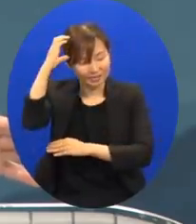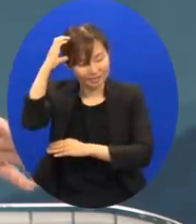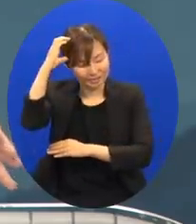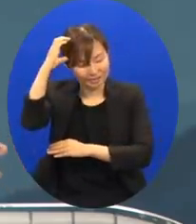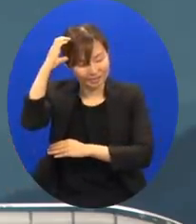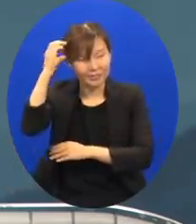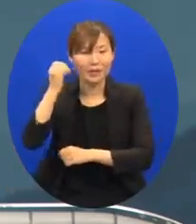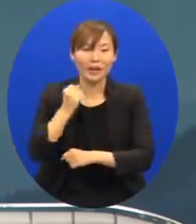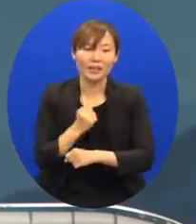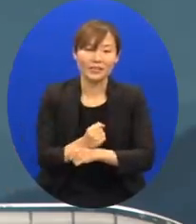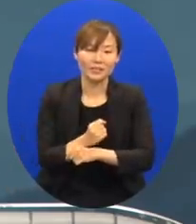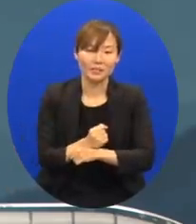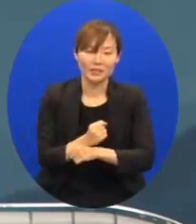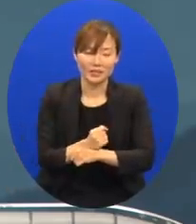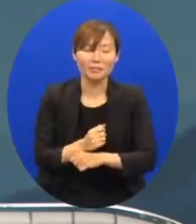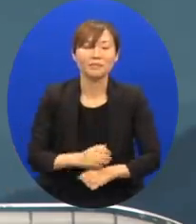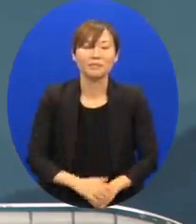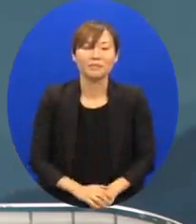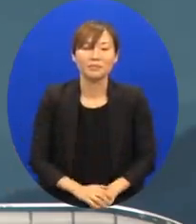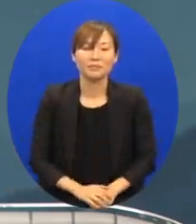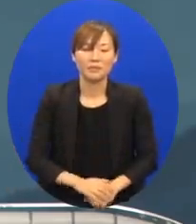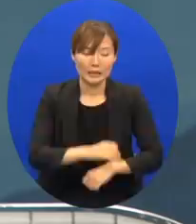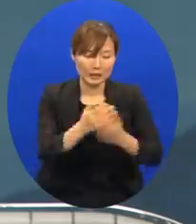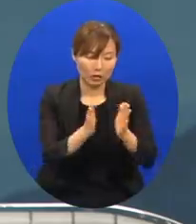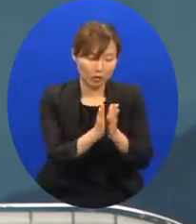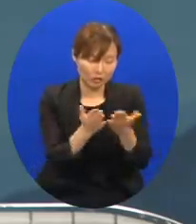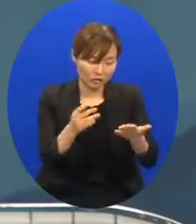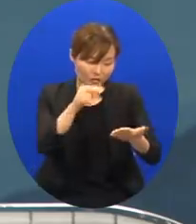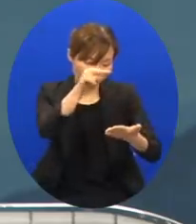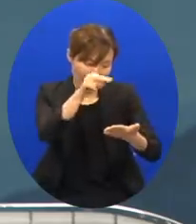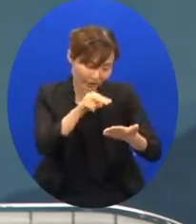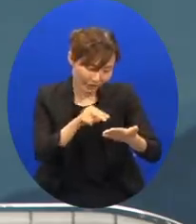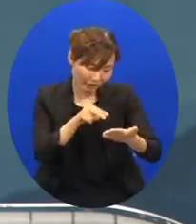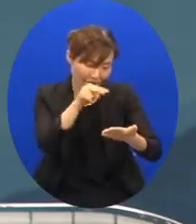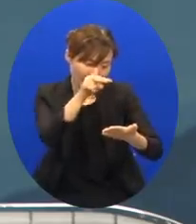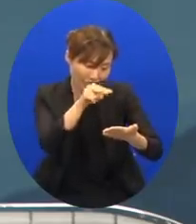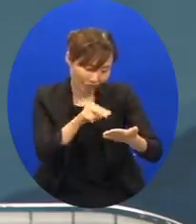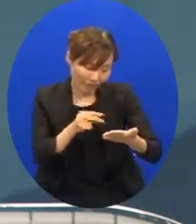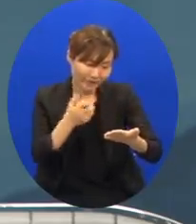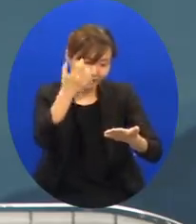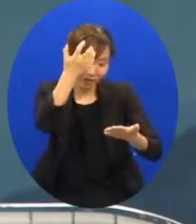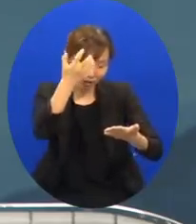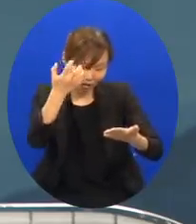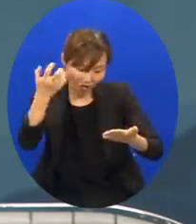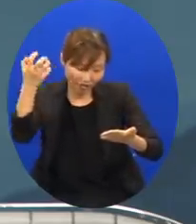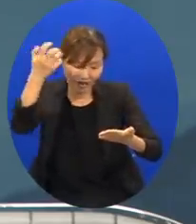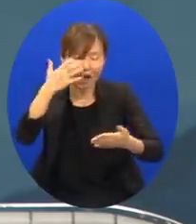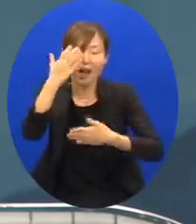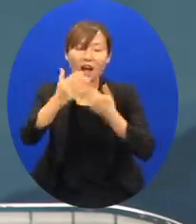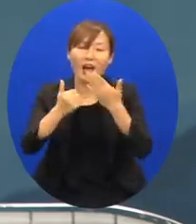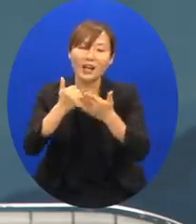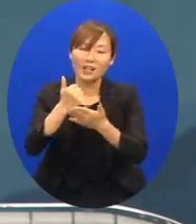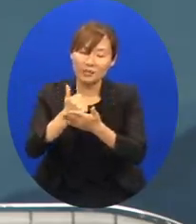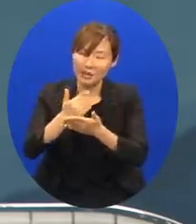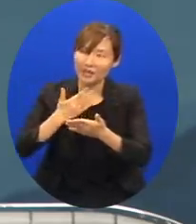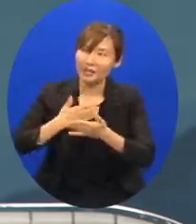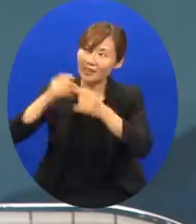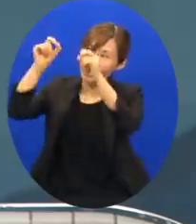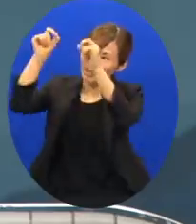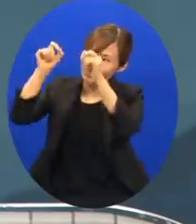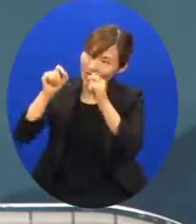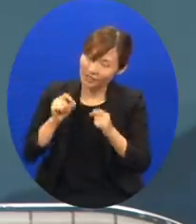얻습니다 성경 본문을 읽고 또 읽으면서 성령께서 하나님이 나에게 주시는 메시지를